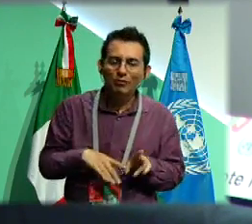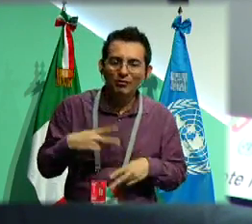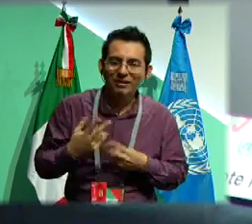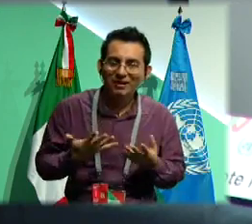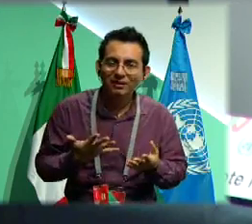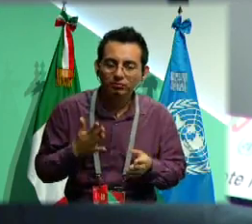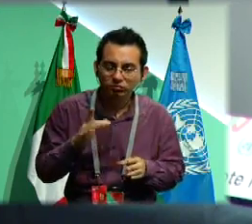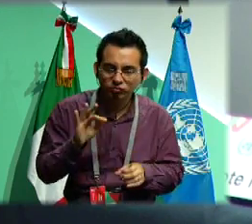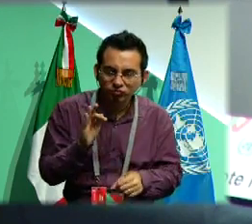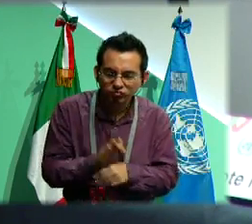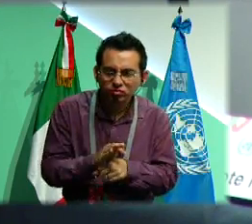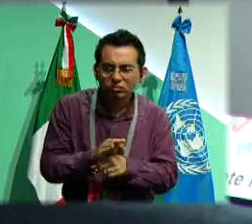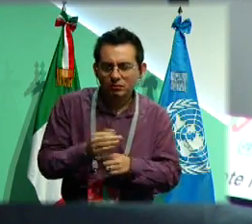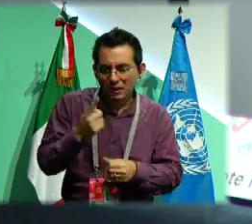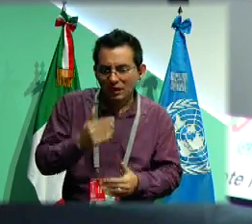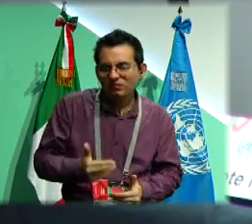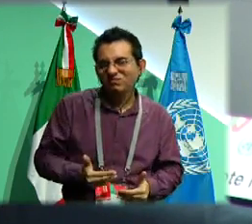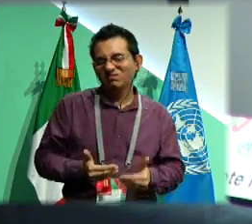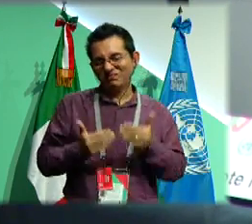l'aspect privé.